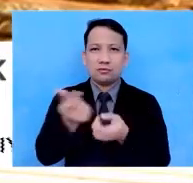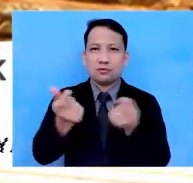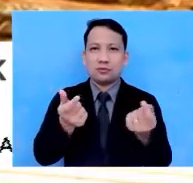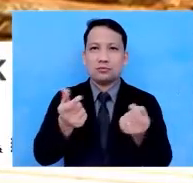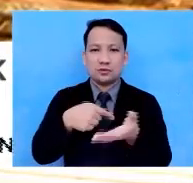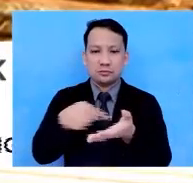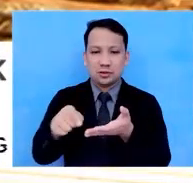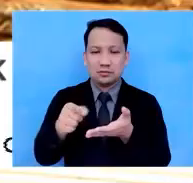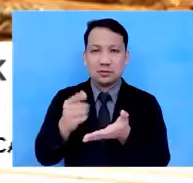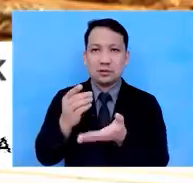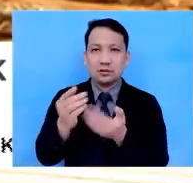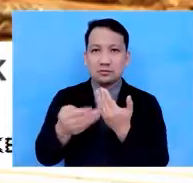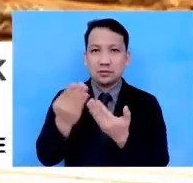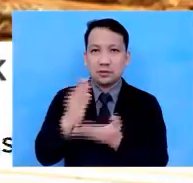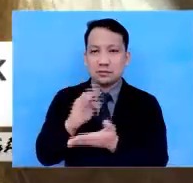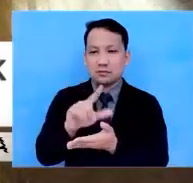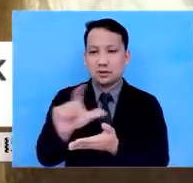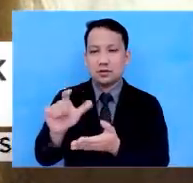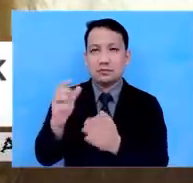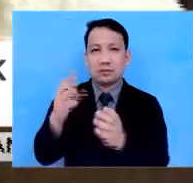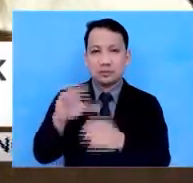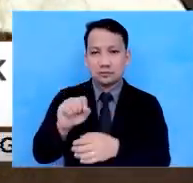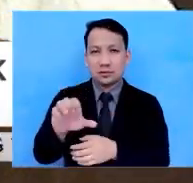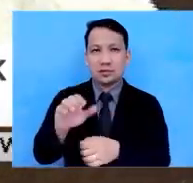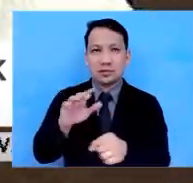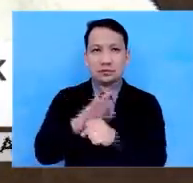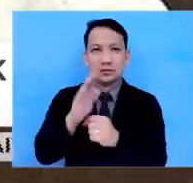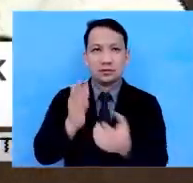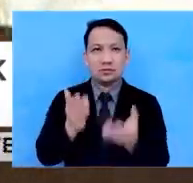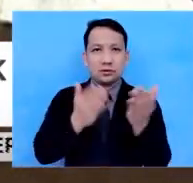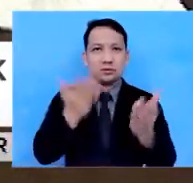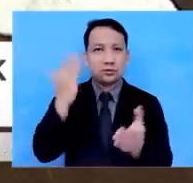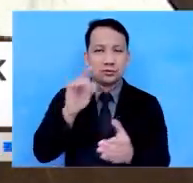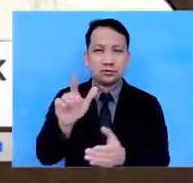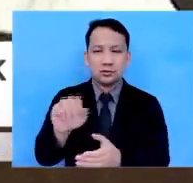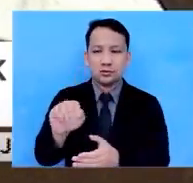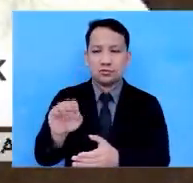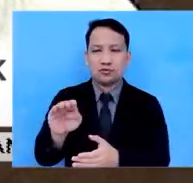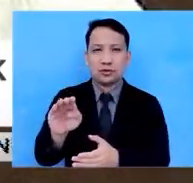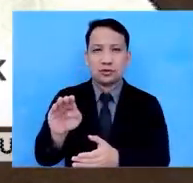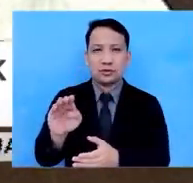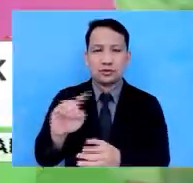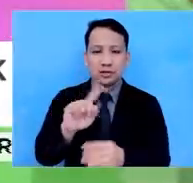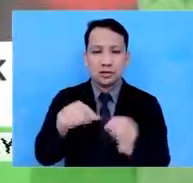ni Vong. Para yan sa kasong rape na isinampa niya noong 2014 pa laban sa TV